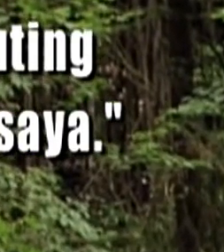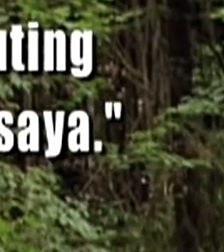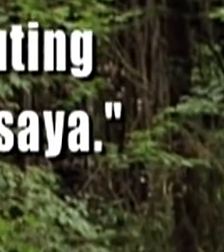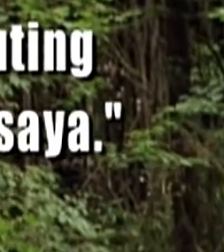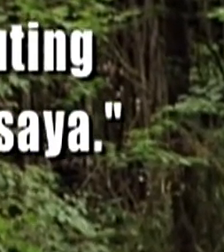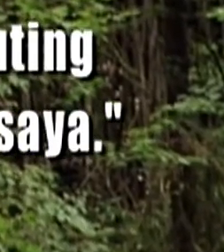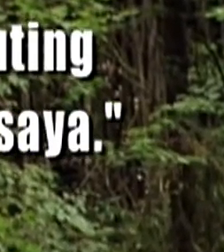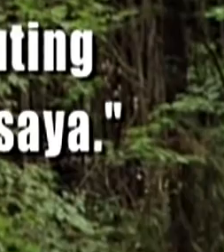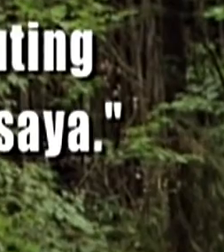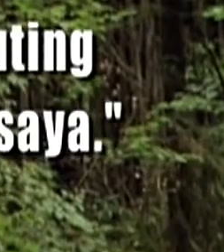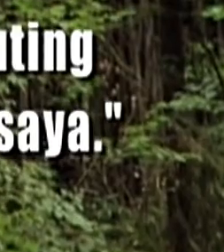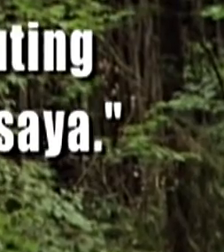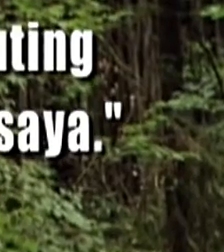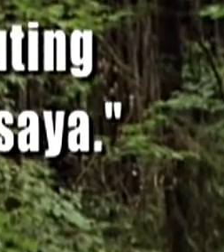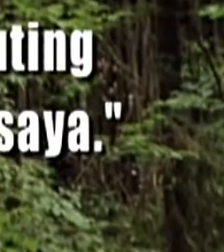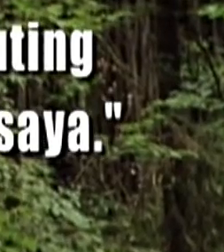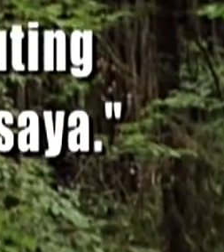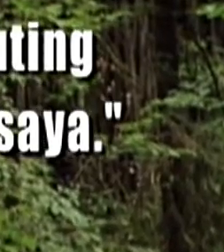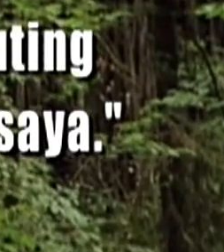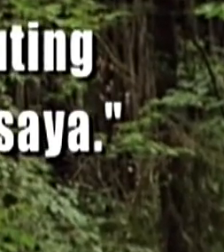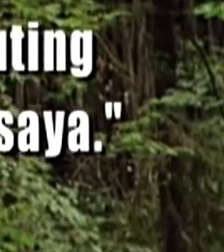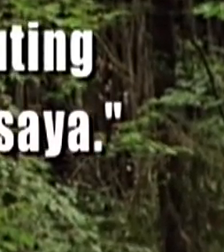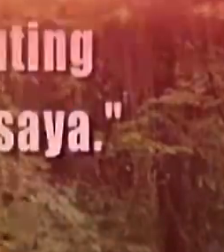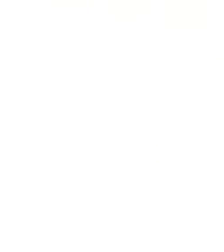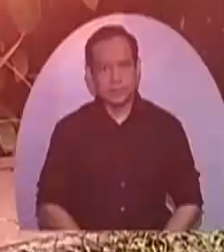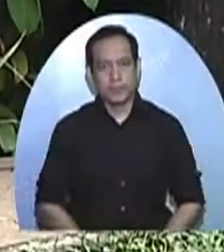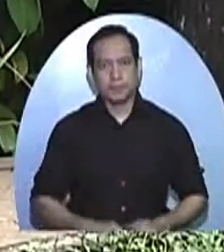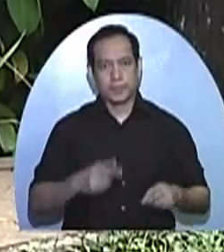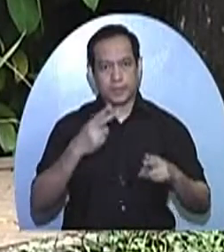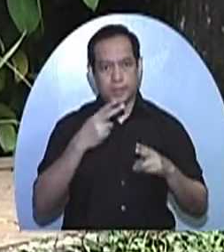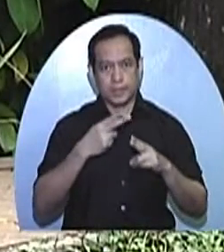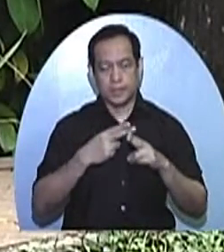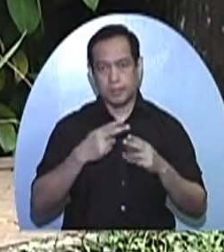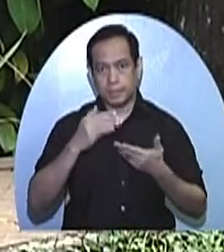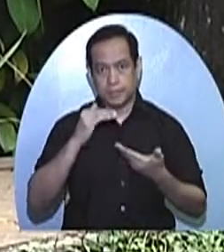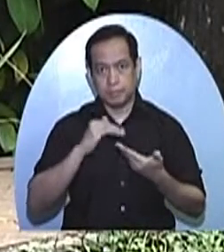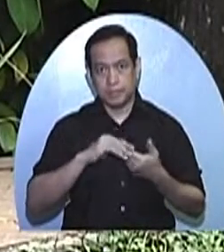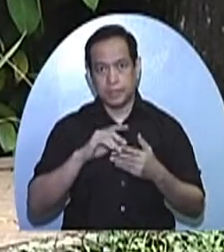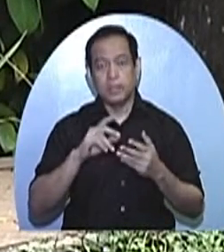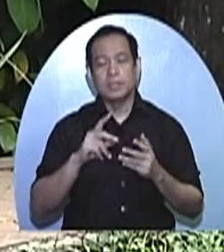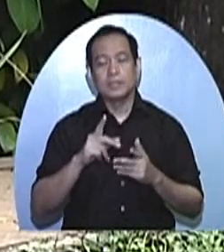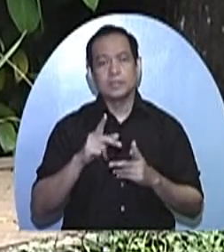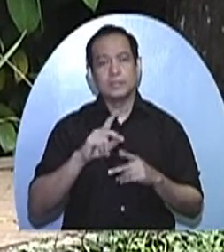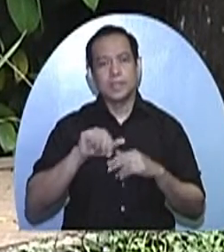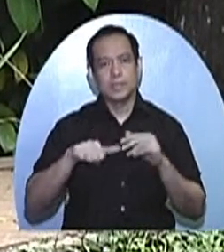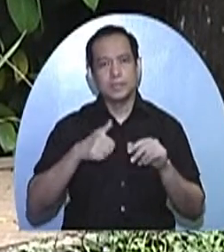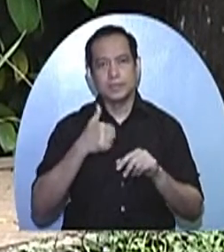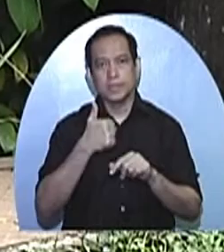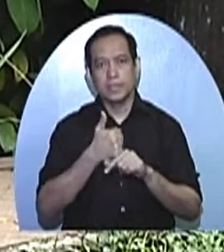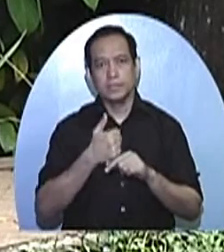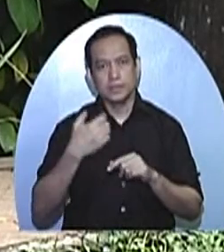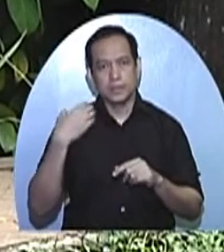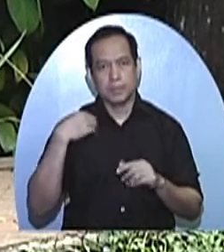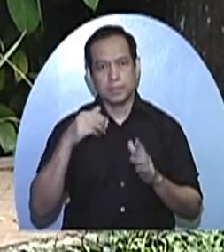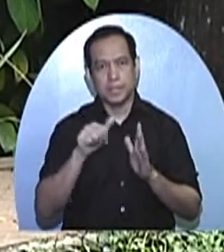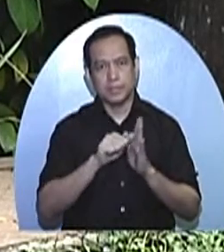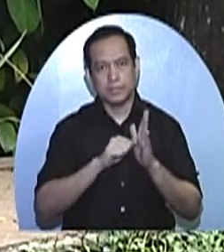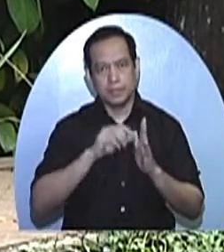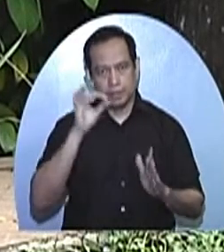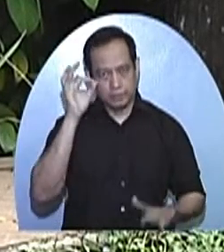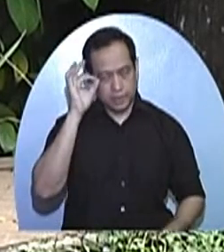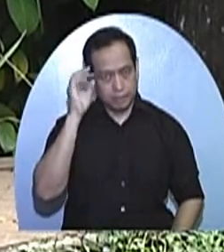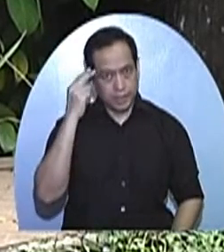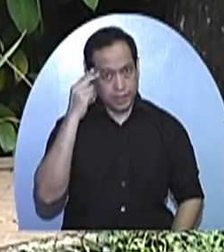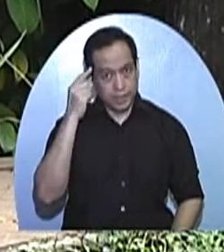mabuting salita ay nagpapasaya. Sa ngalan po ng Kapwa Kumalco Foundation Chairman, Attorney Felipe